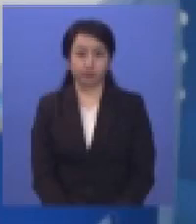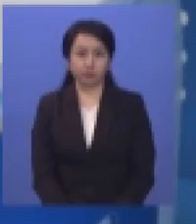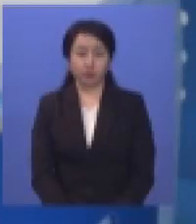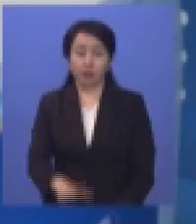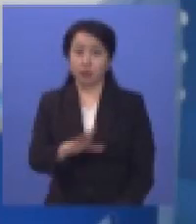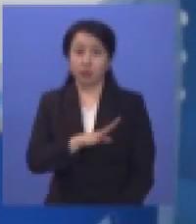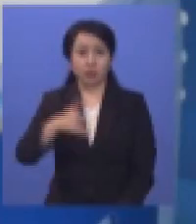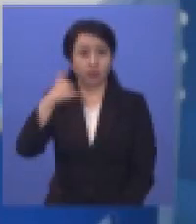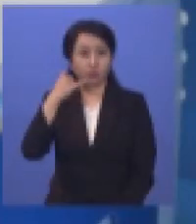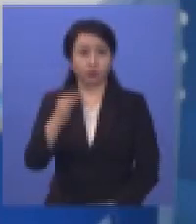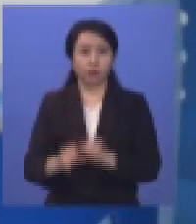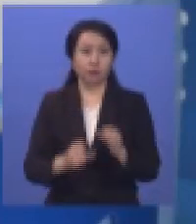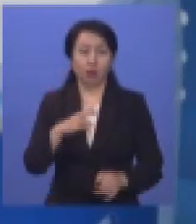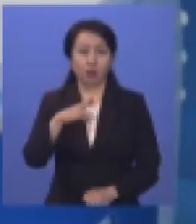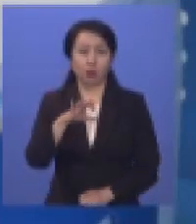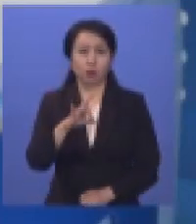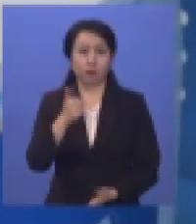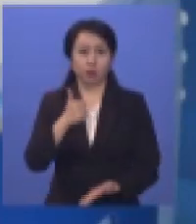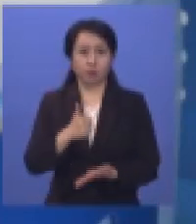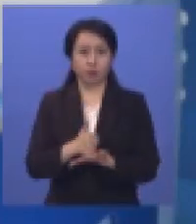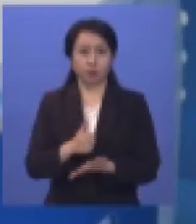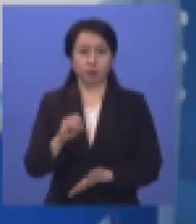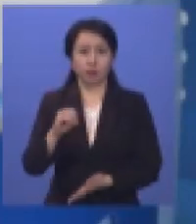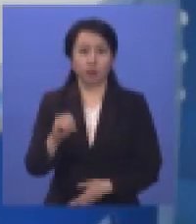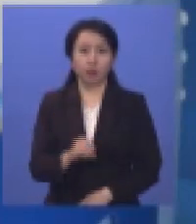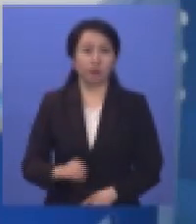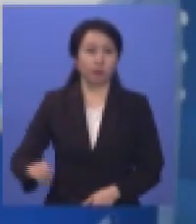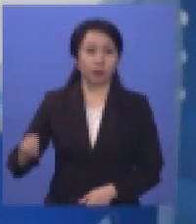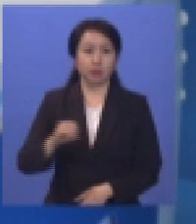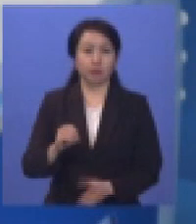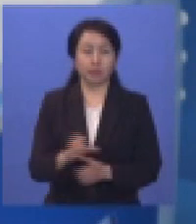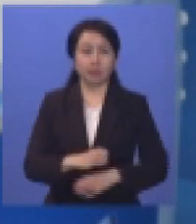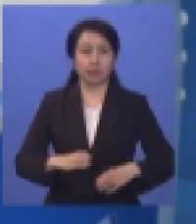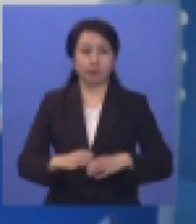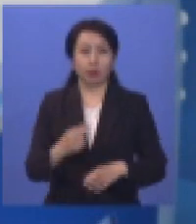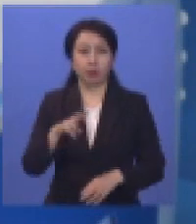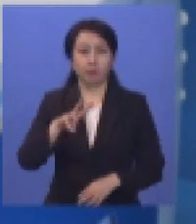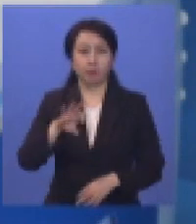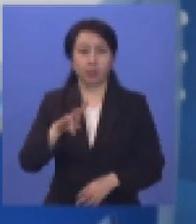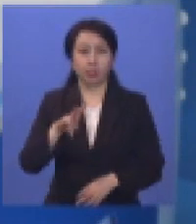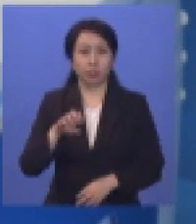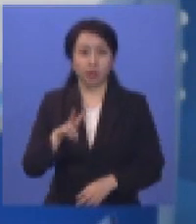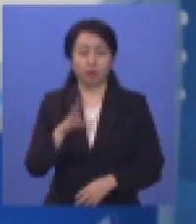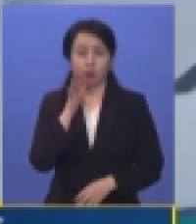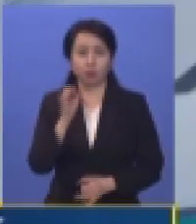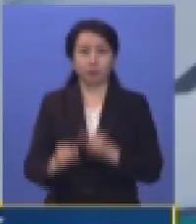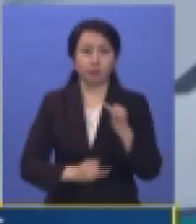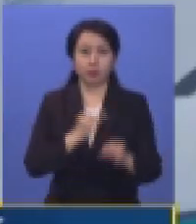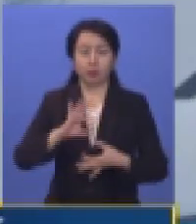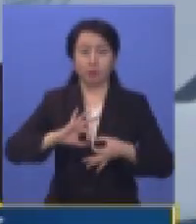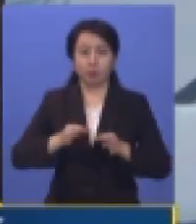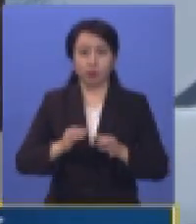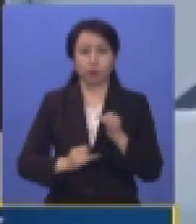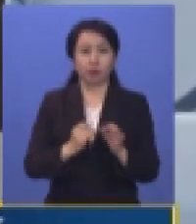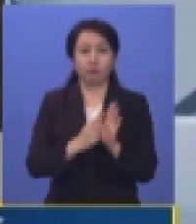состоялся телефонный разговор касым-жомарт атака его с президентом европейского совета шарля мишелем в ходе беседы